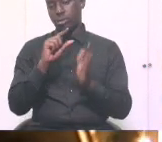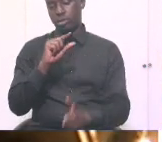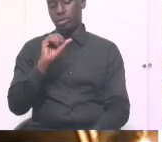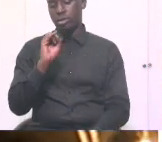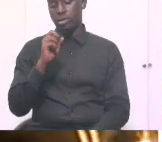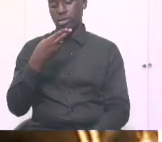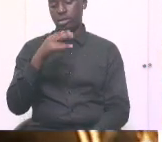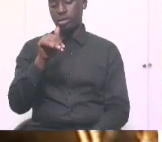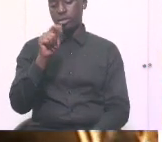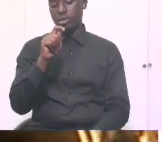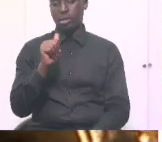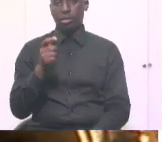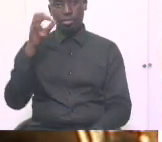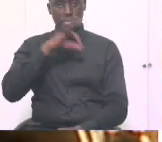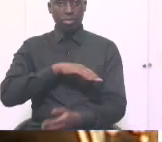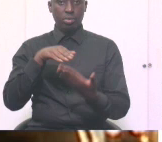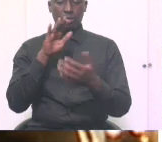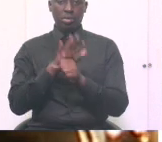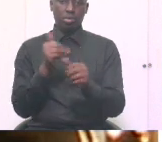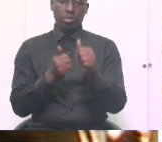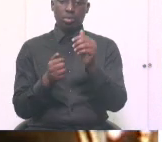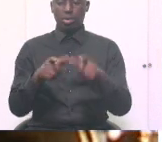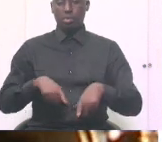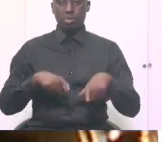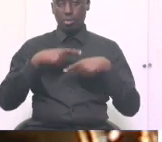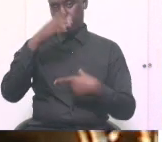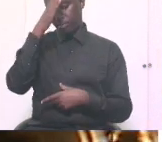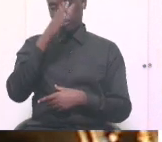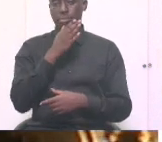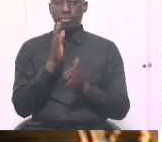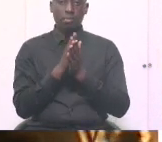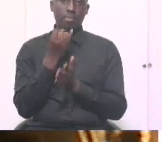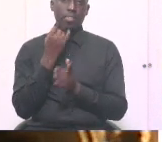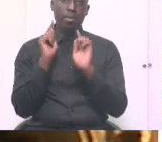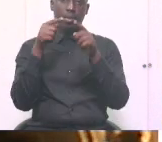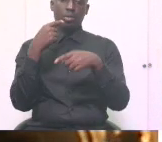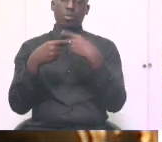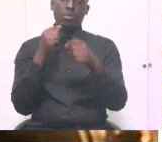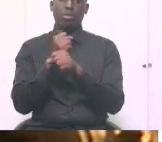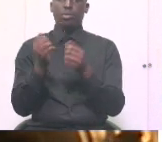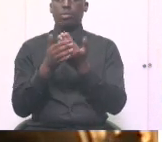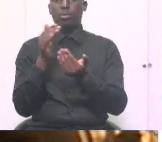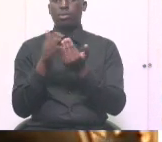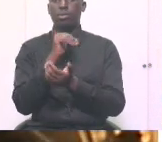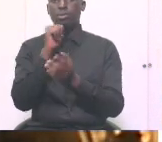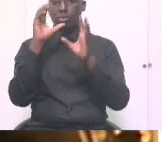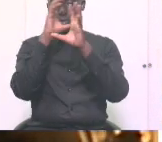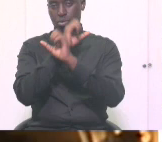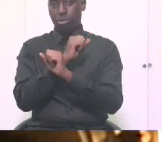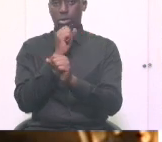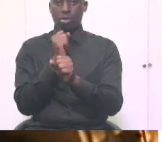bungutse byinshi ku bijyanye no gukurikirana ubuzima bw'umubyeyi n'umwana ko ngo bagiye kurushaho kubitaho ntihagire uzongera